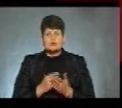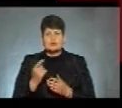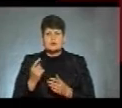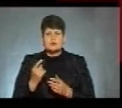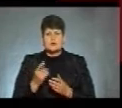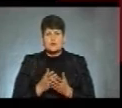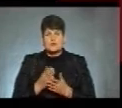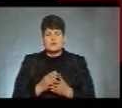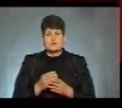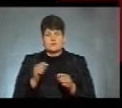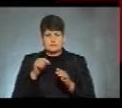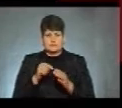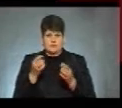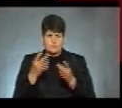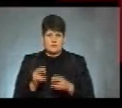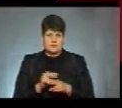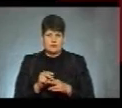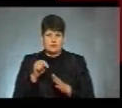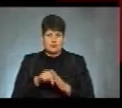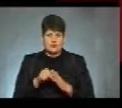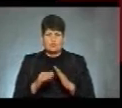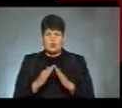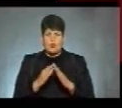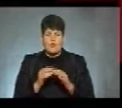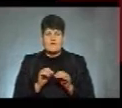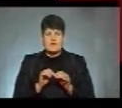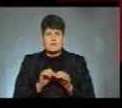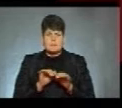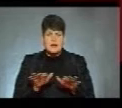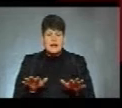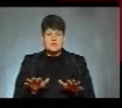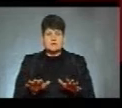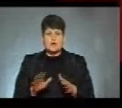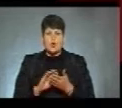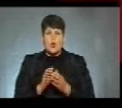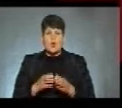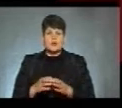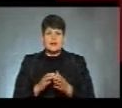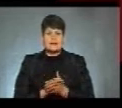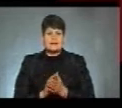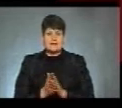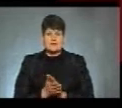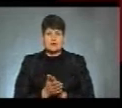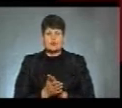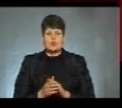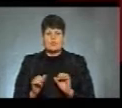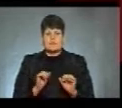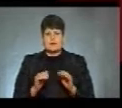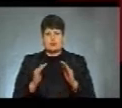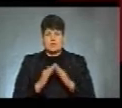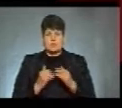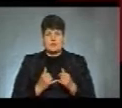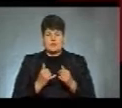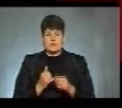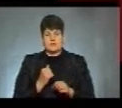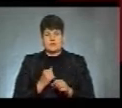і поточний ремонт внутрішньобудинкових мереж. Колективний договір укладається з управителем будинку, працівнику або уповноваженою